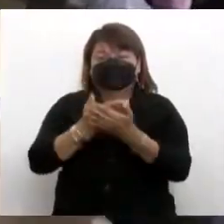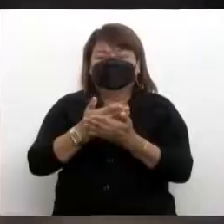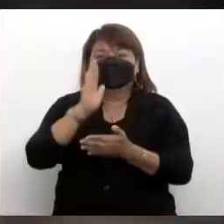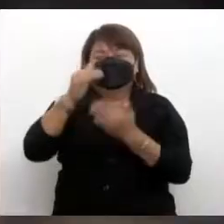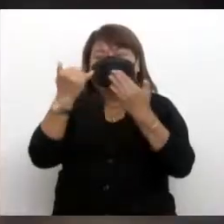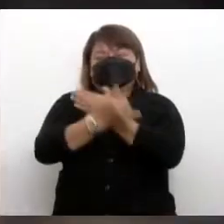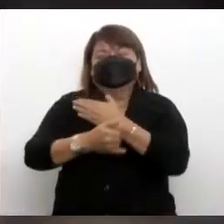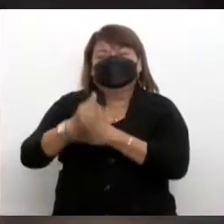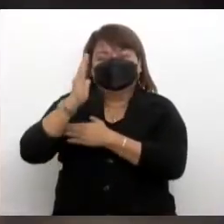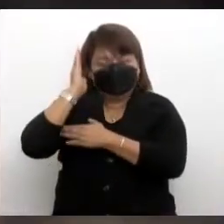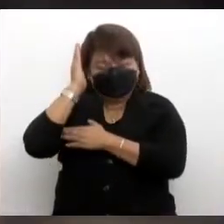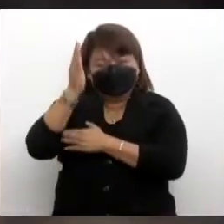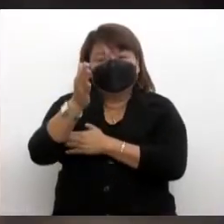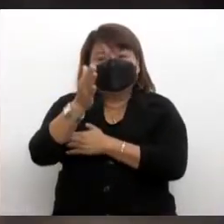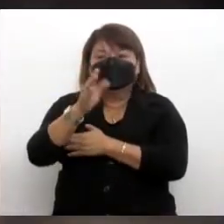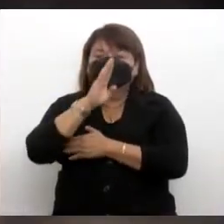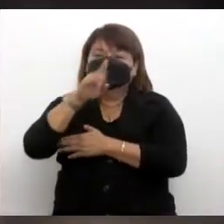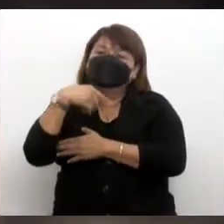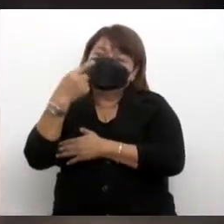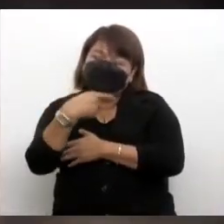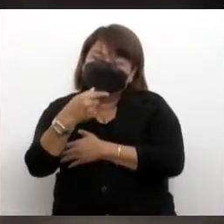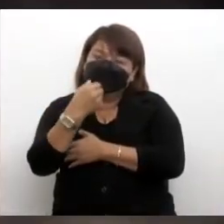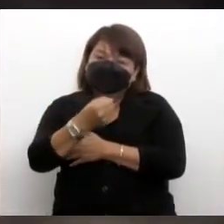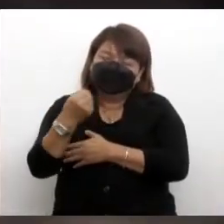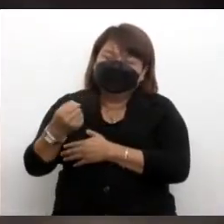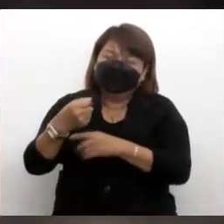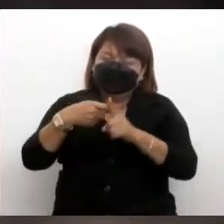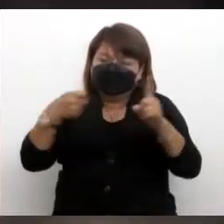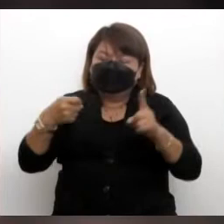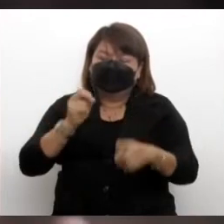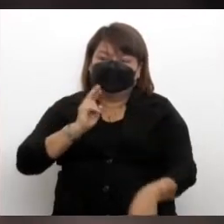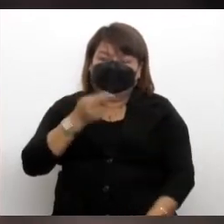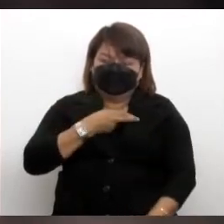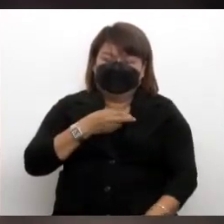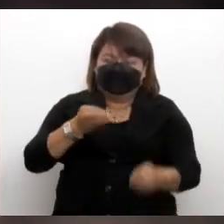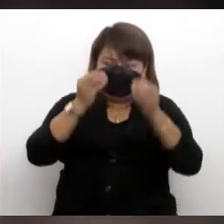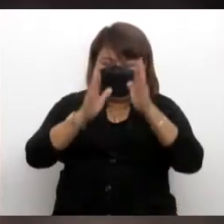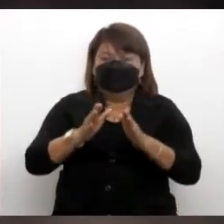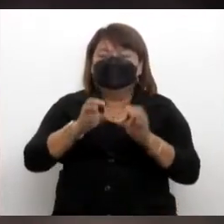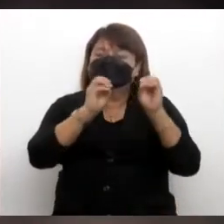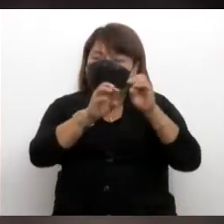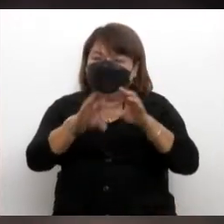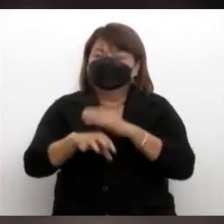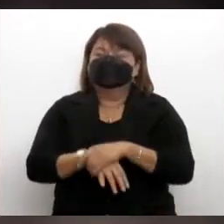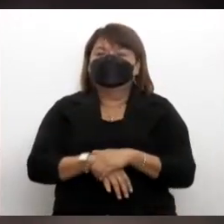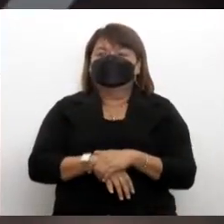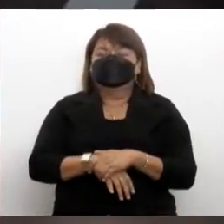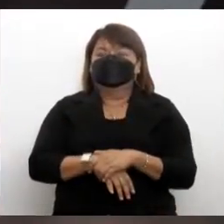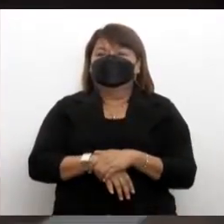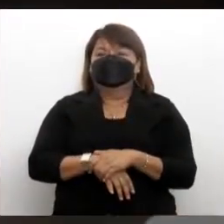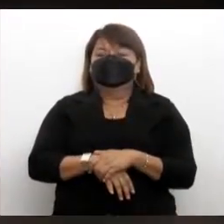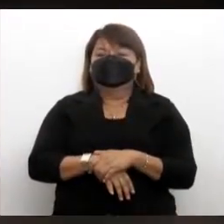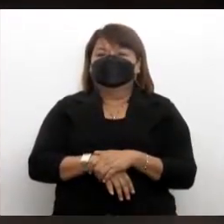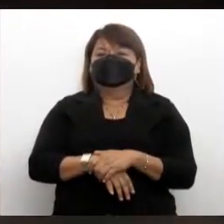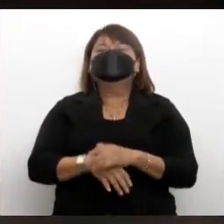ารถไปบอกใครๆก็ได้ว่าเขาได้สิ่งนี้มาจากโรงเรียนเราคุณครูเราช่วยกันปลูกฝัง โพธิสั